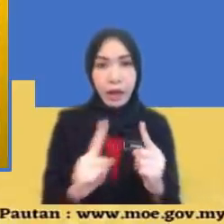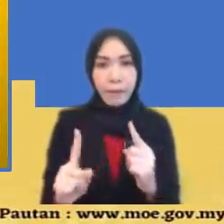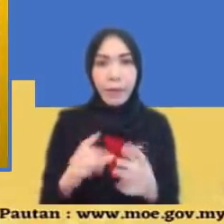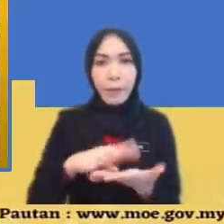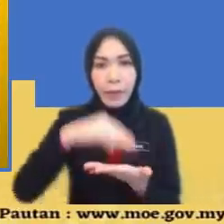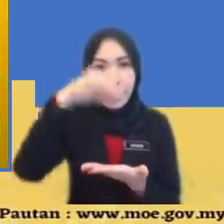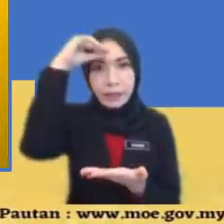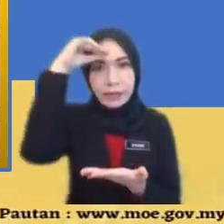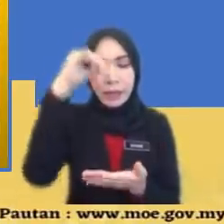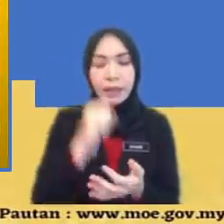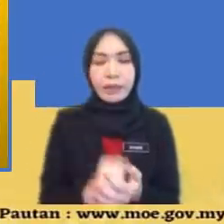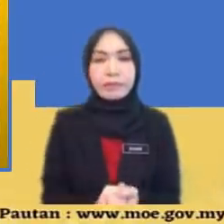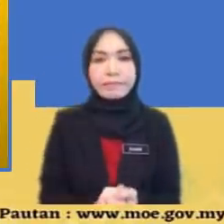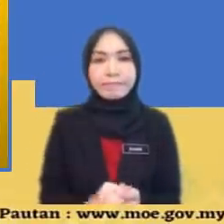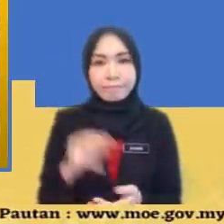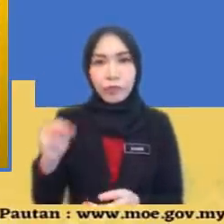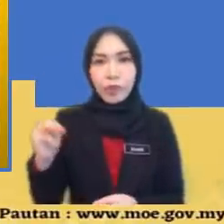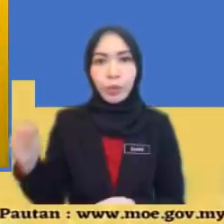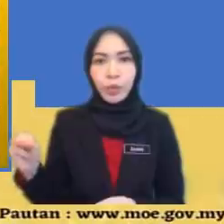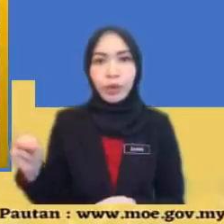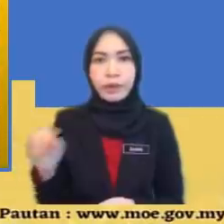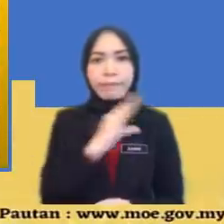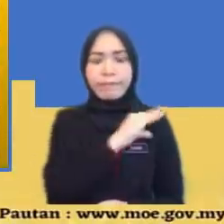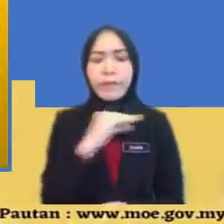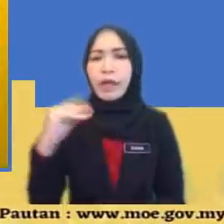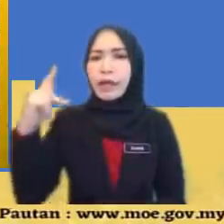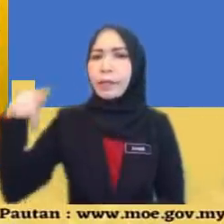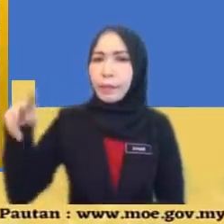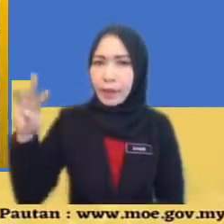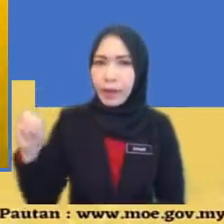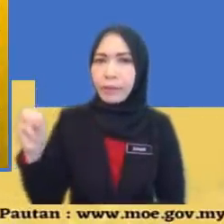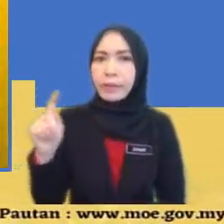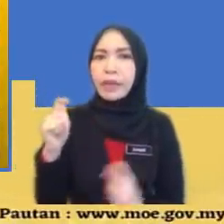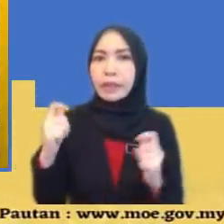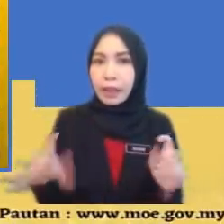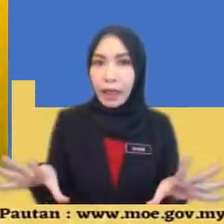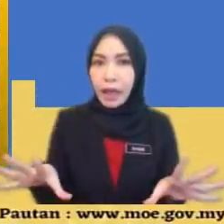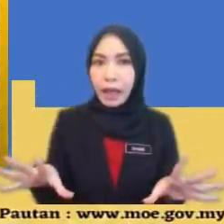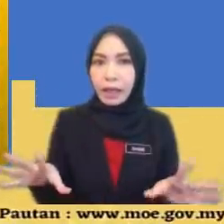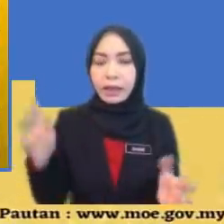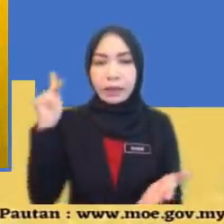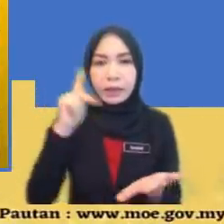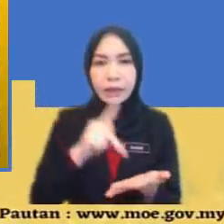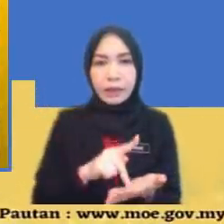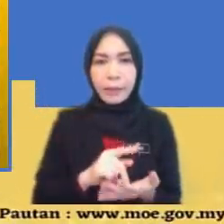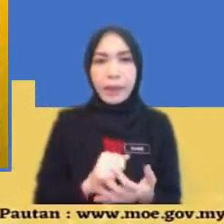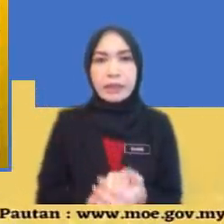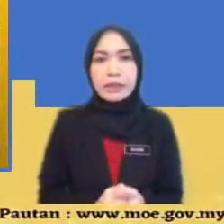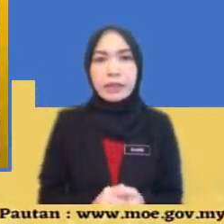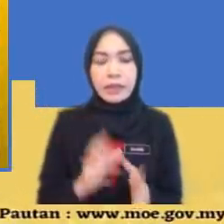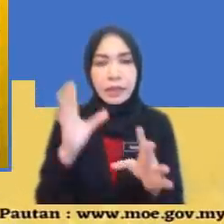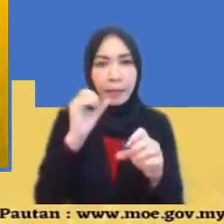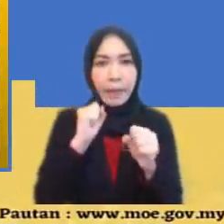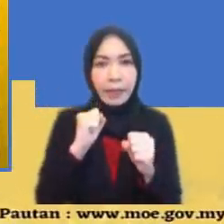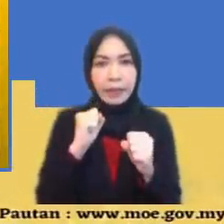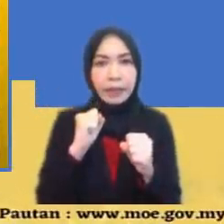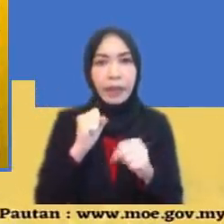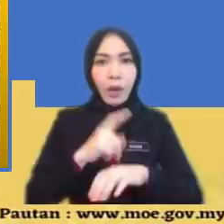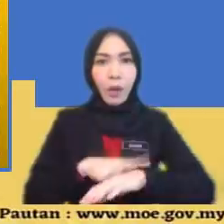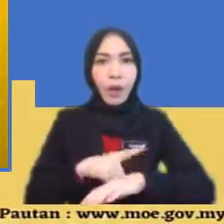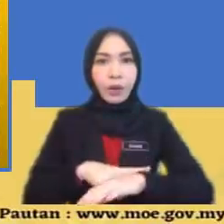yang dibuat cpm mengenal pasti bahwa kekurangan masse pembelajaran bersemu ke bersama-sama guru